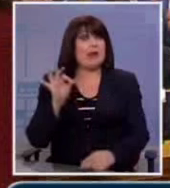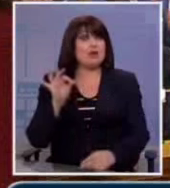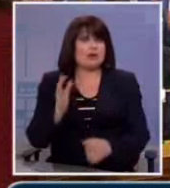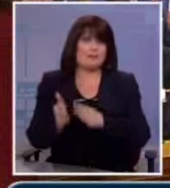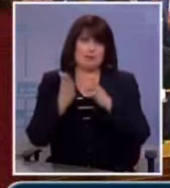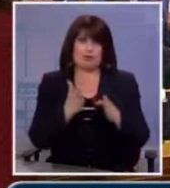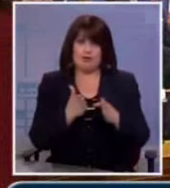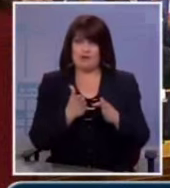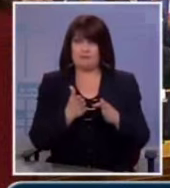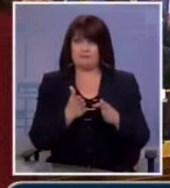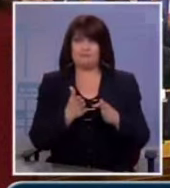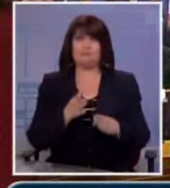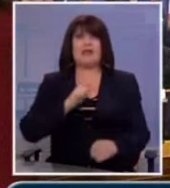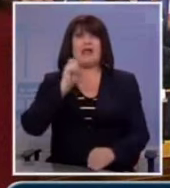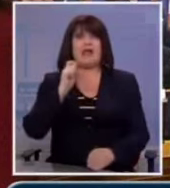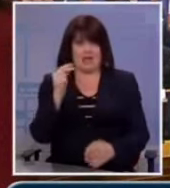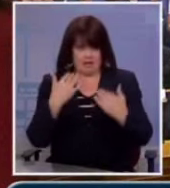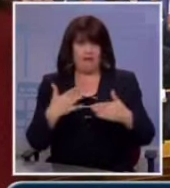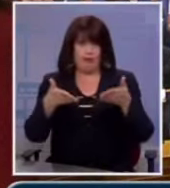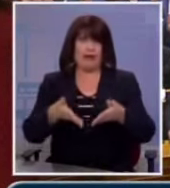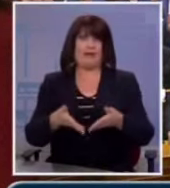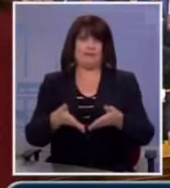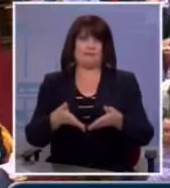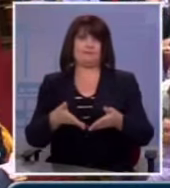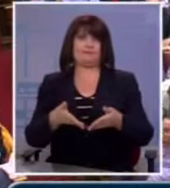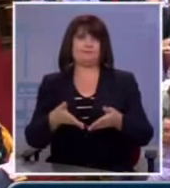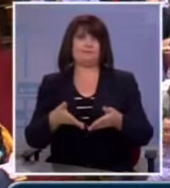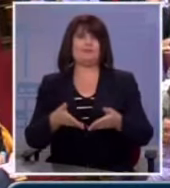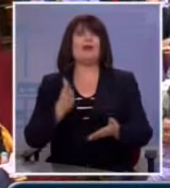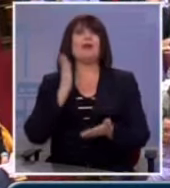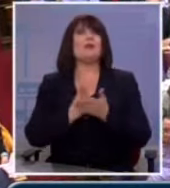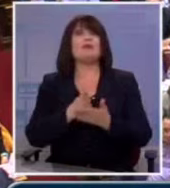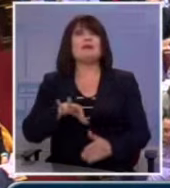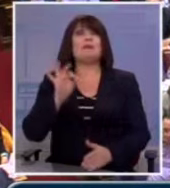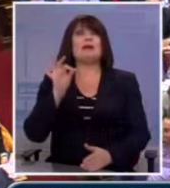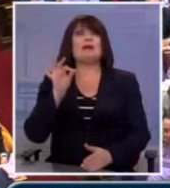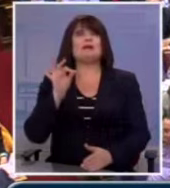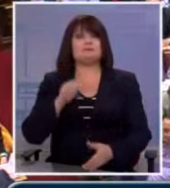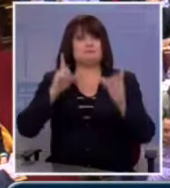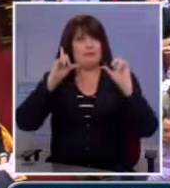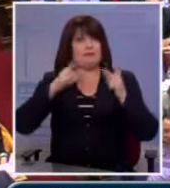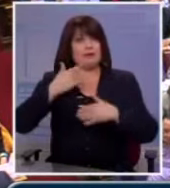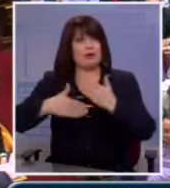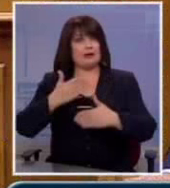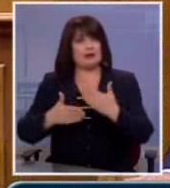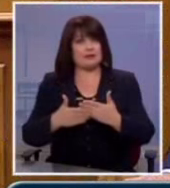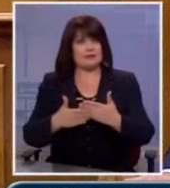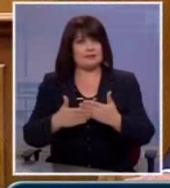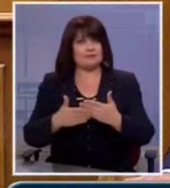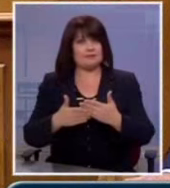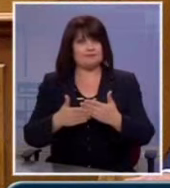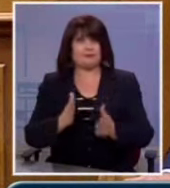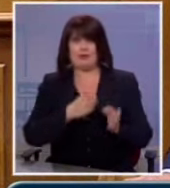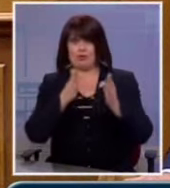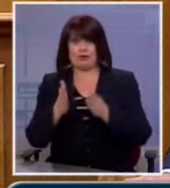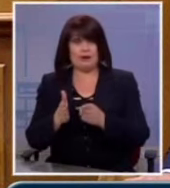αφενός μεν την εθνική αντιπροσωπεία σήμερα να επιλέξει τη δημοκρατική διαδικασία,